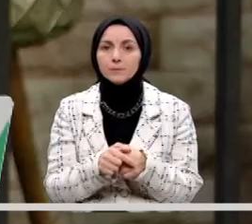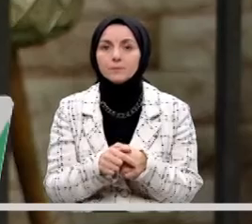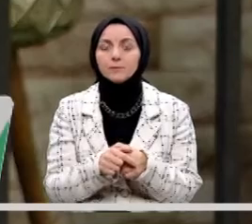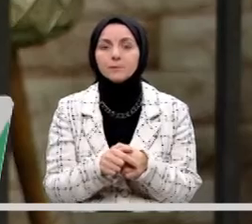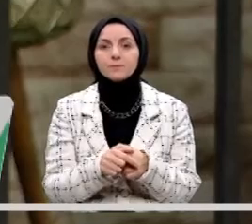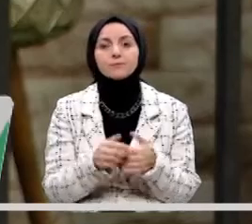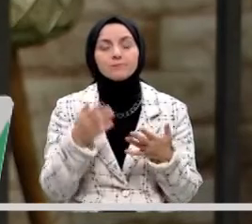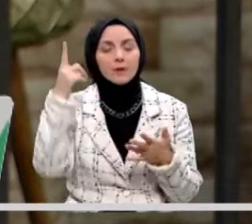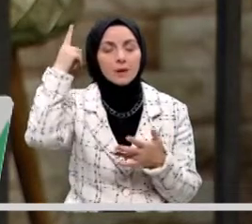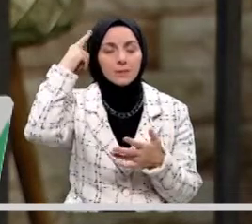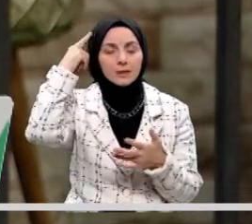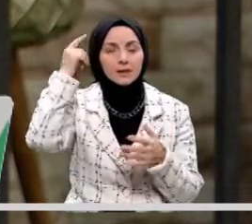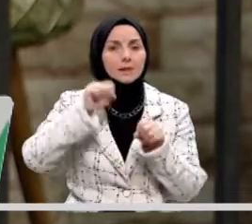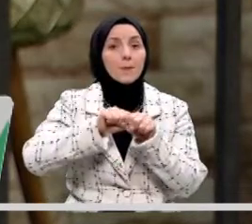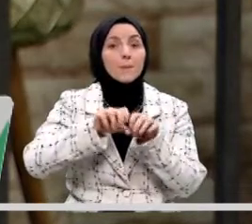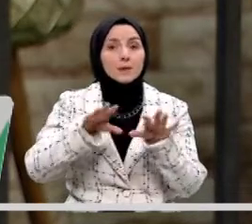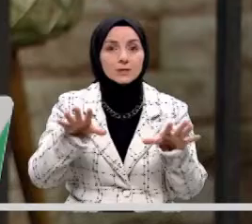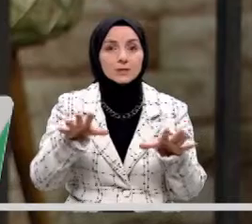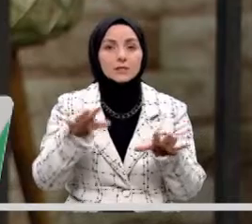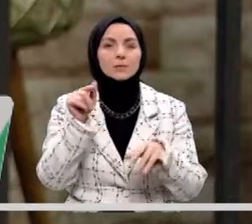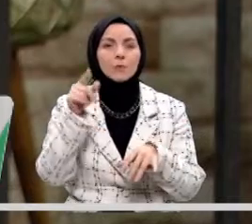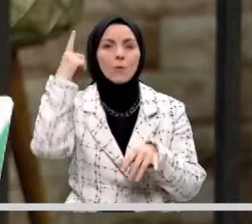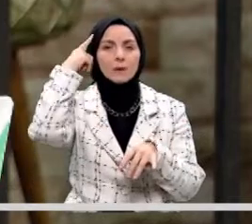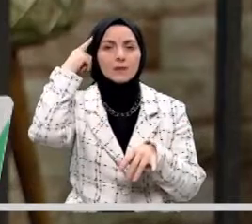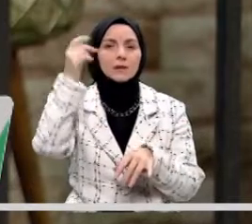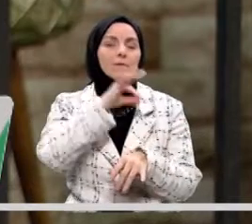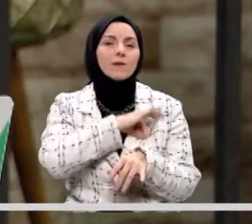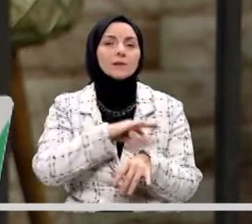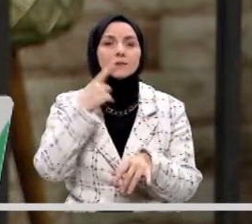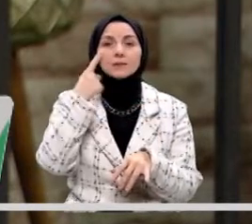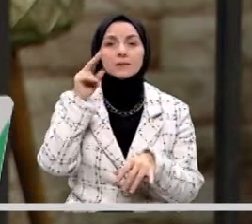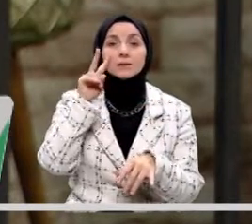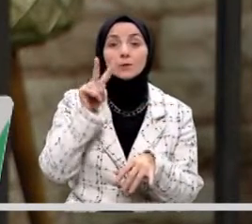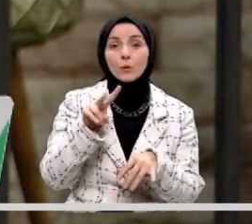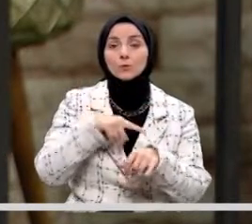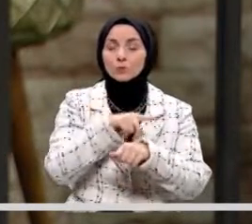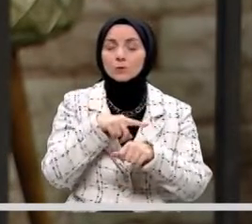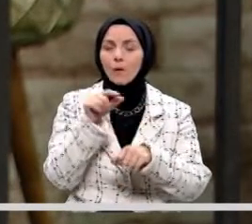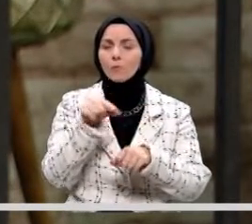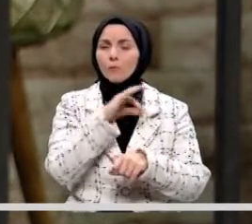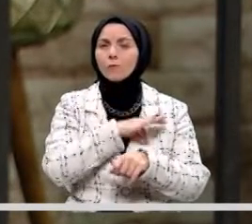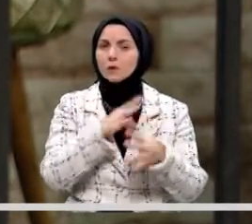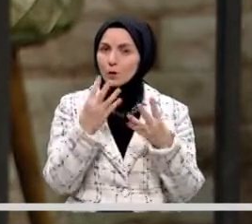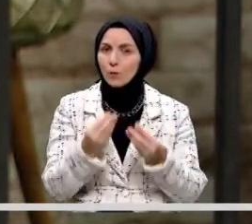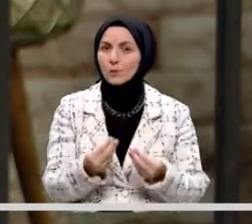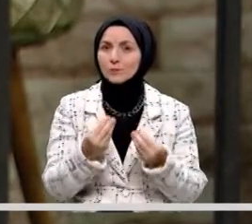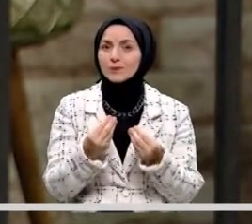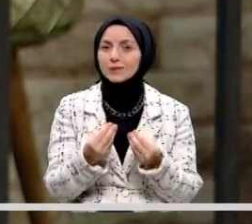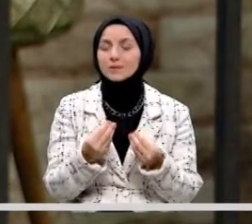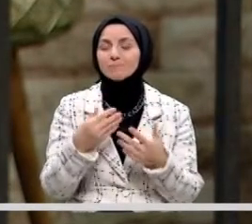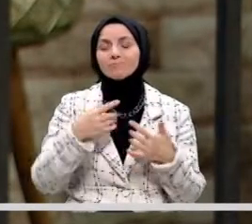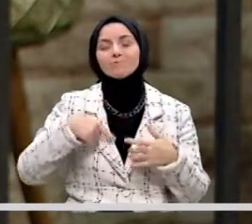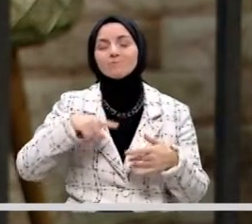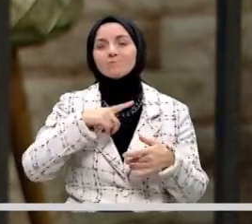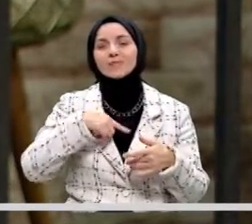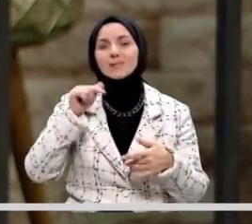paylaşırsanız o bilgilerin faydalarını gördüğünüz zaman gerçekten işe yaradığınızı düşünürsünüz İnşallah bizimle niyetimiz bilgilerimizi paylaşmak